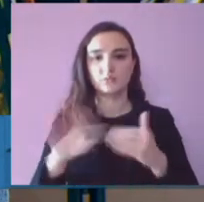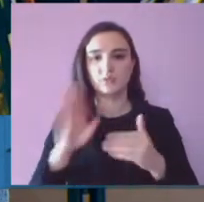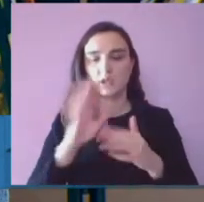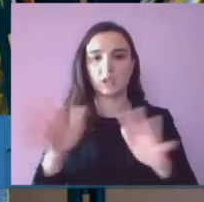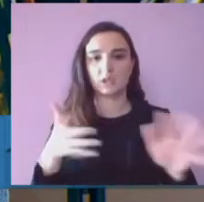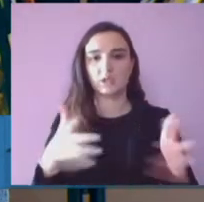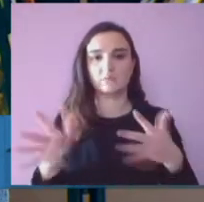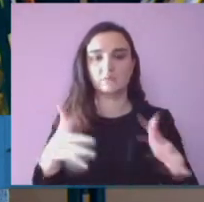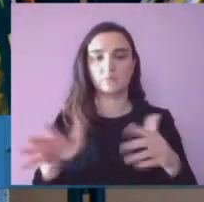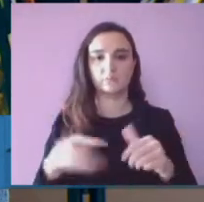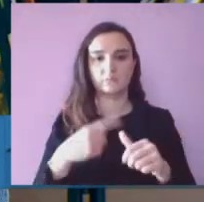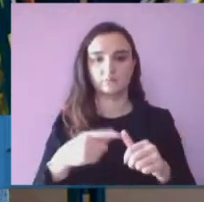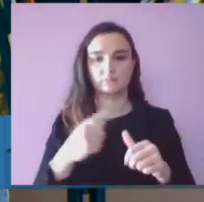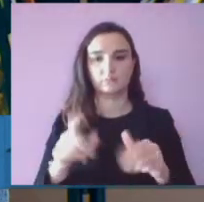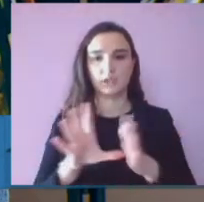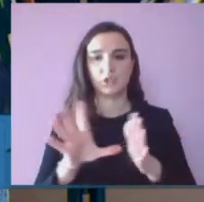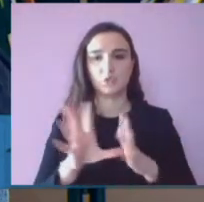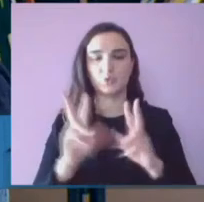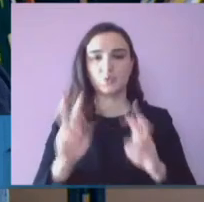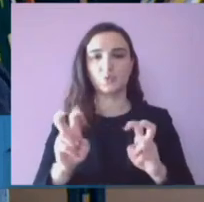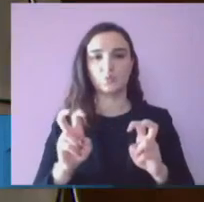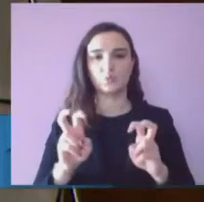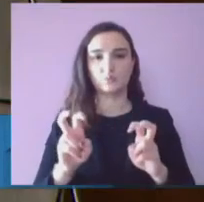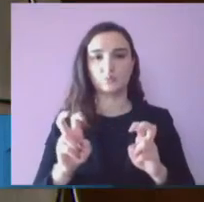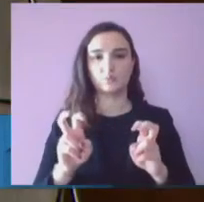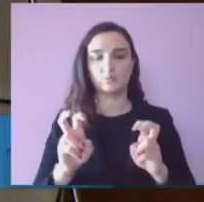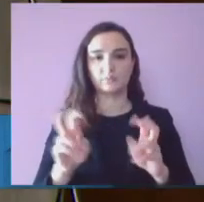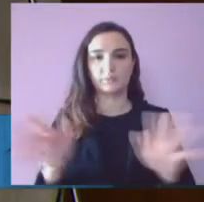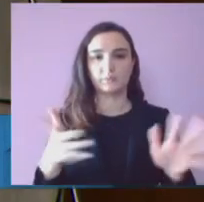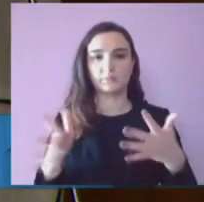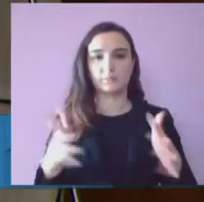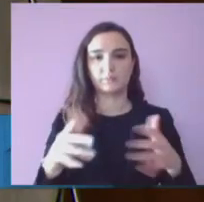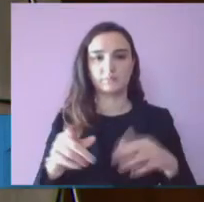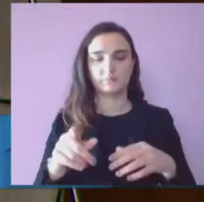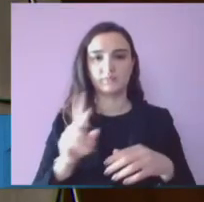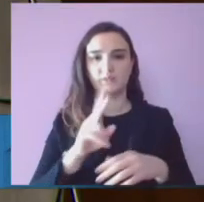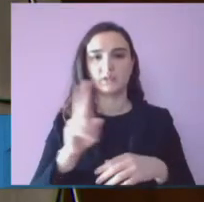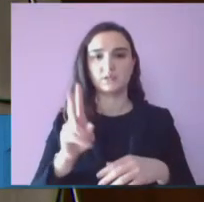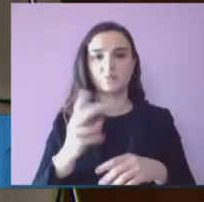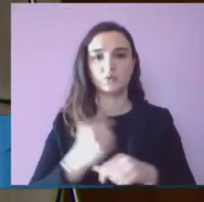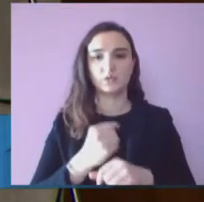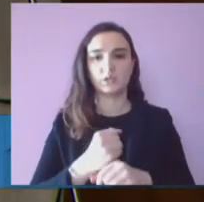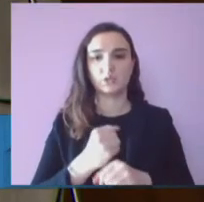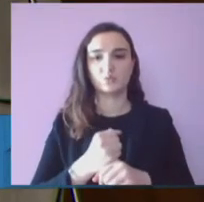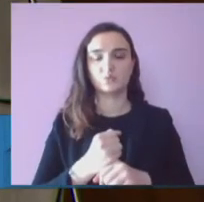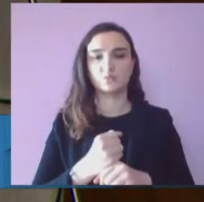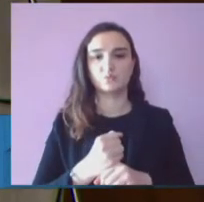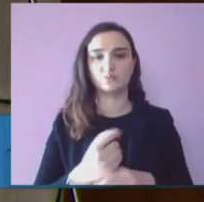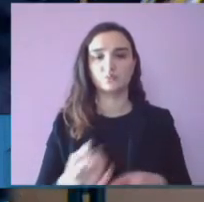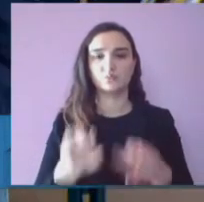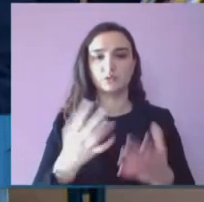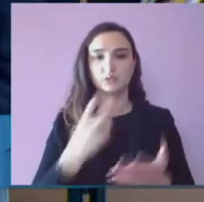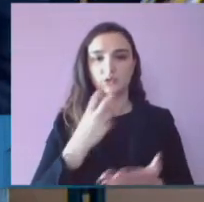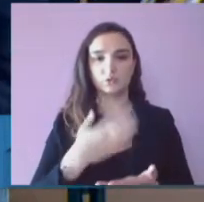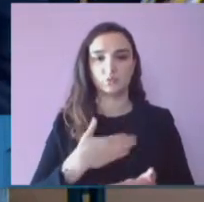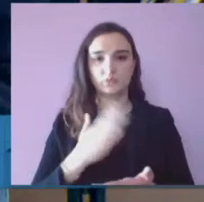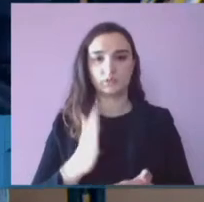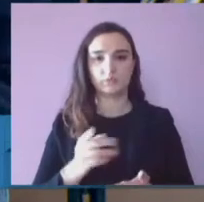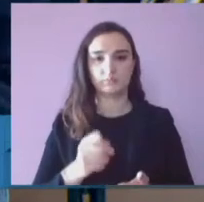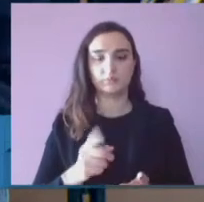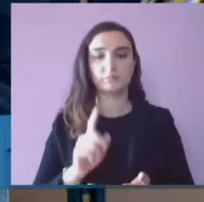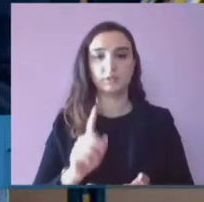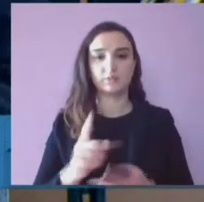ეგრეთ წოდებული ელექტრომაგნიტური ტალღების გასანიავებლად. ეხა ვიღაცამ ეს რო გააკეთოს, უბრალოდ სასაცილო იქნება. თუმცა